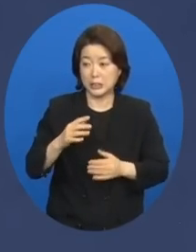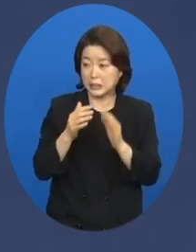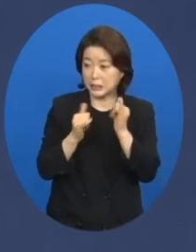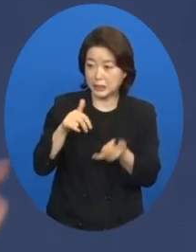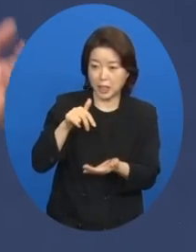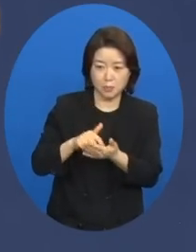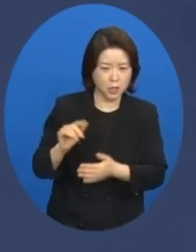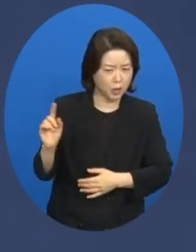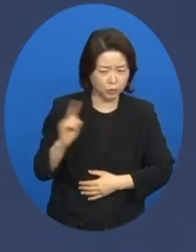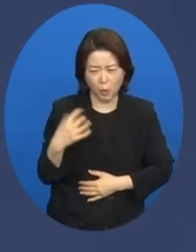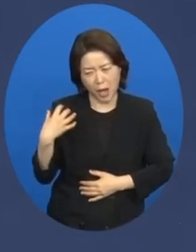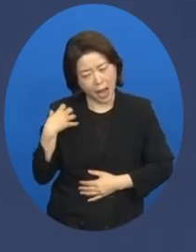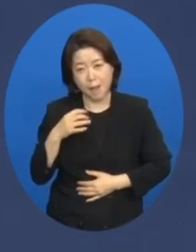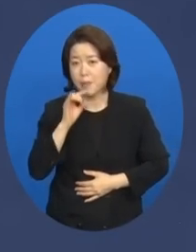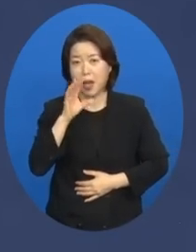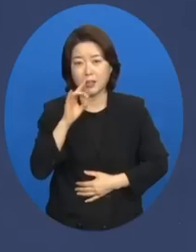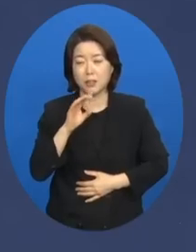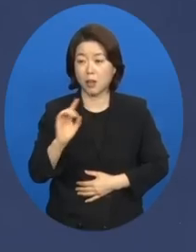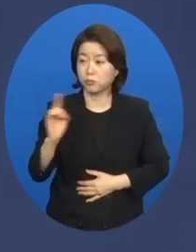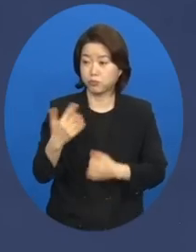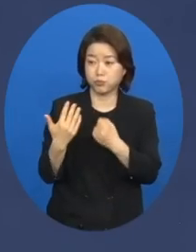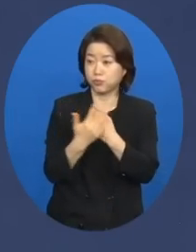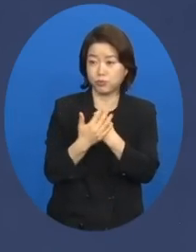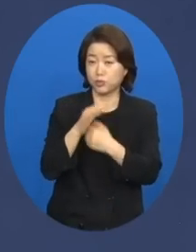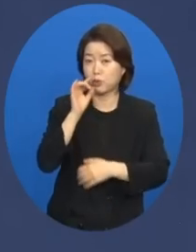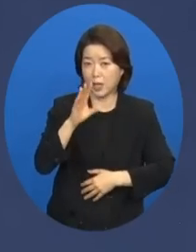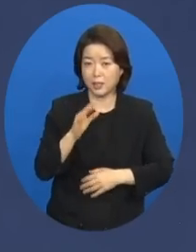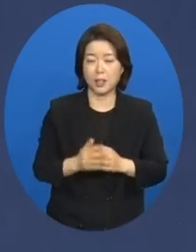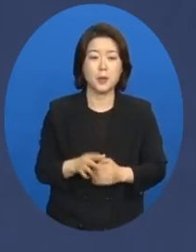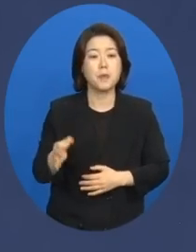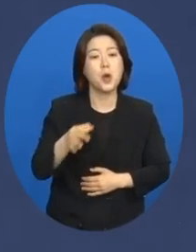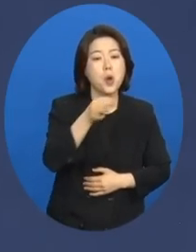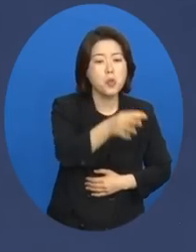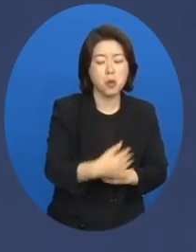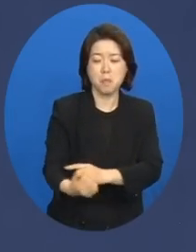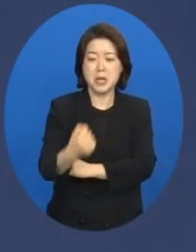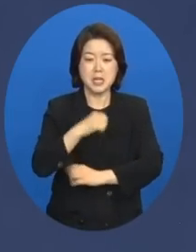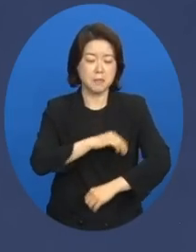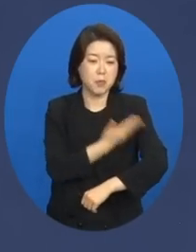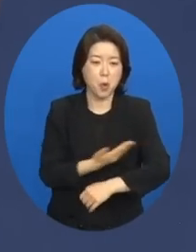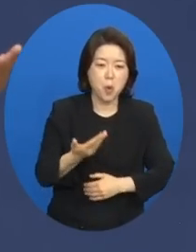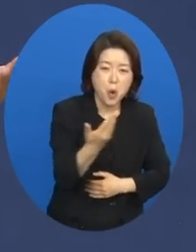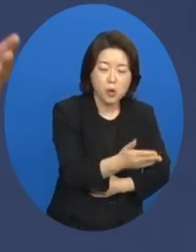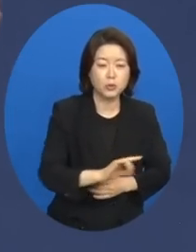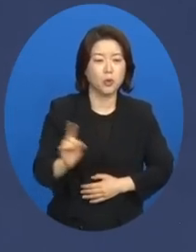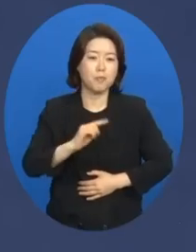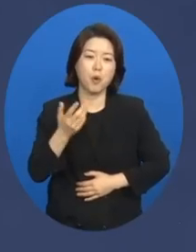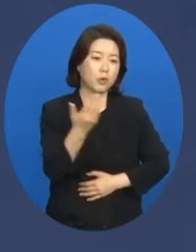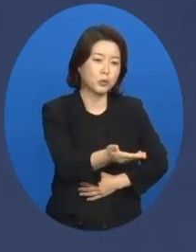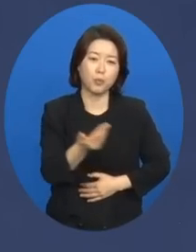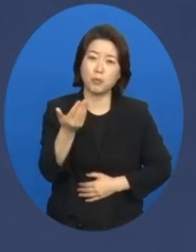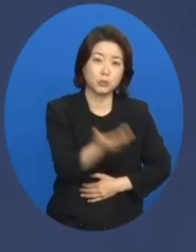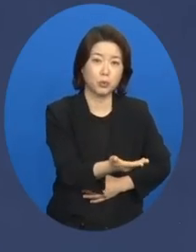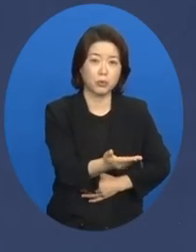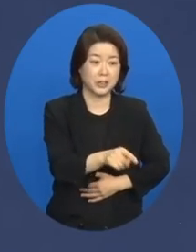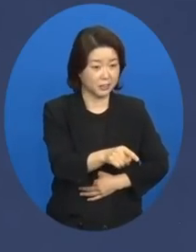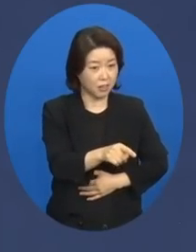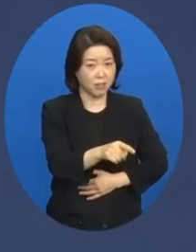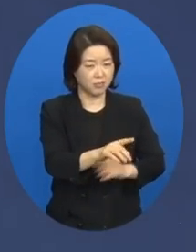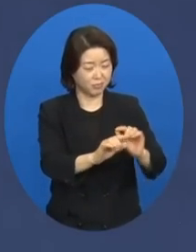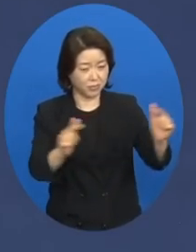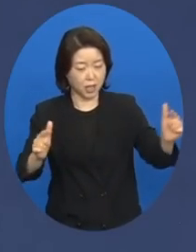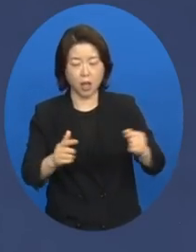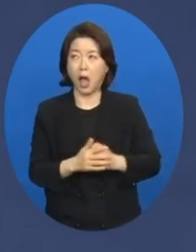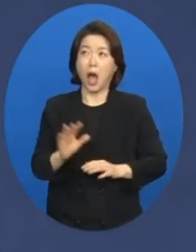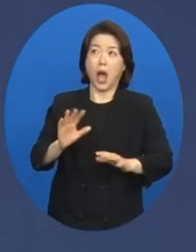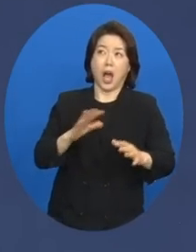없는 무엇도 위로가 되지 않는 뭐 돈 주마 뭐 힘 주마 뭐 뭘 해주마 하는 어떤 것도